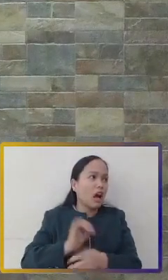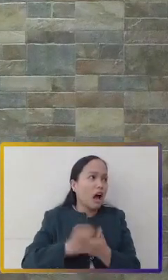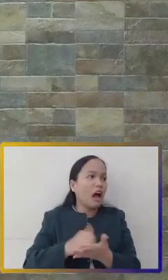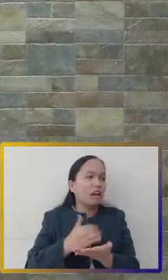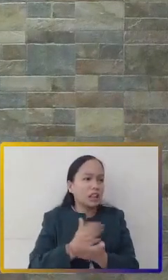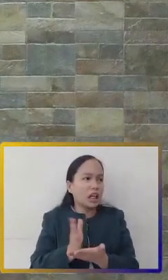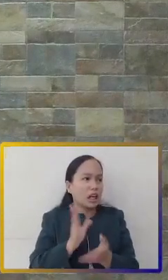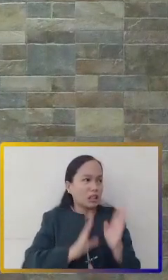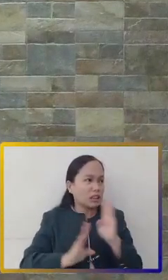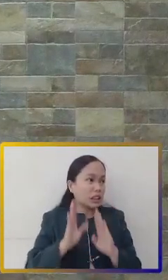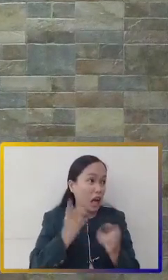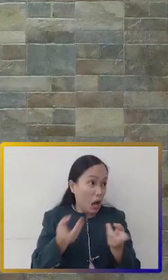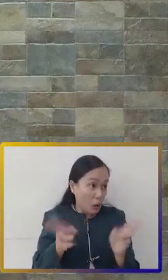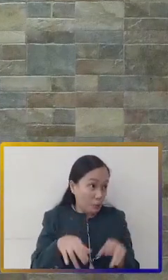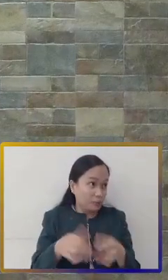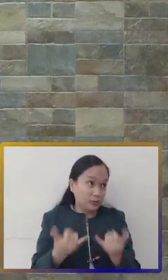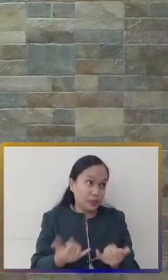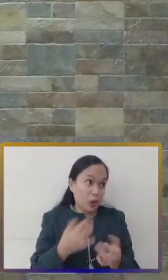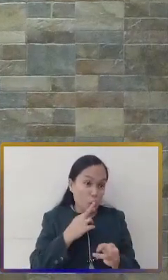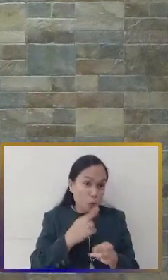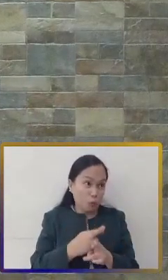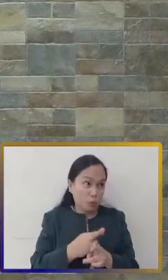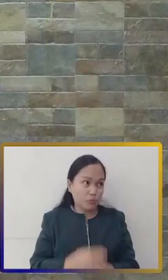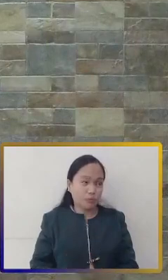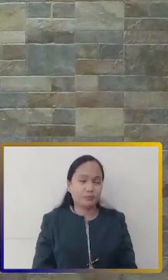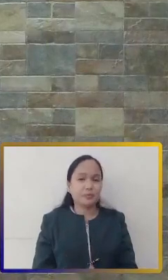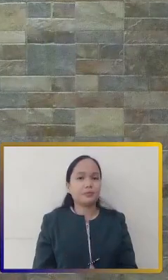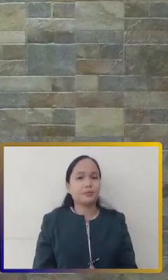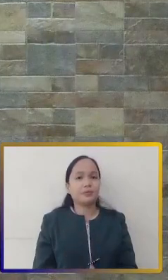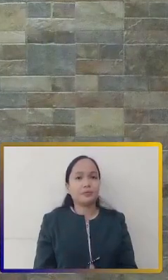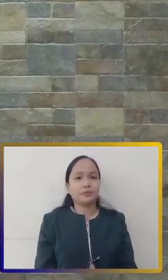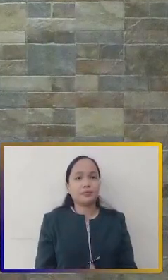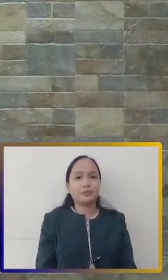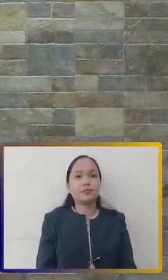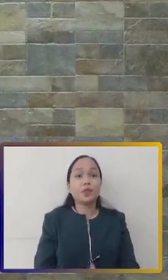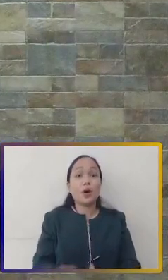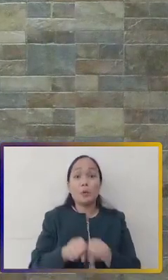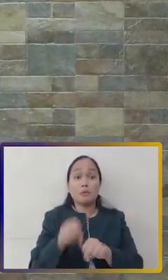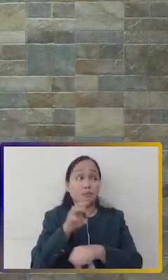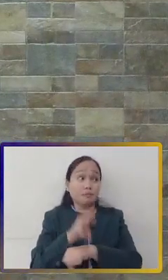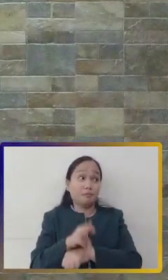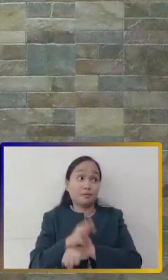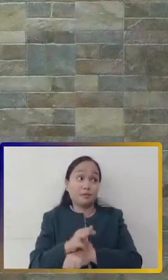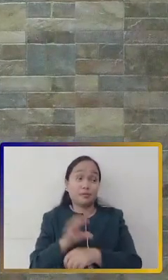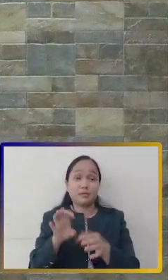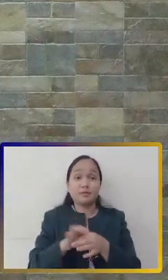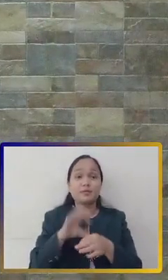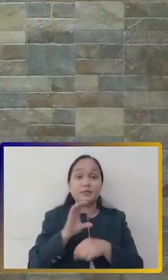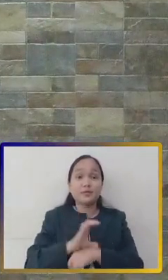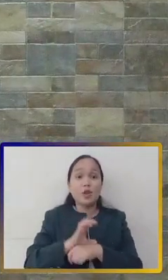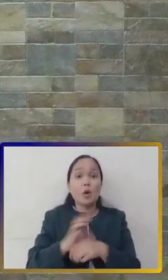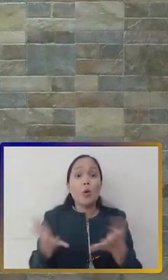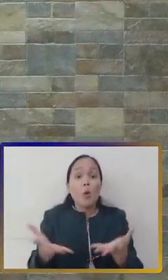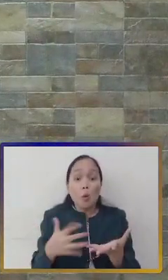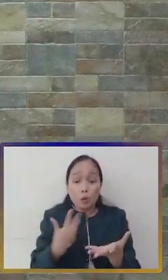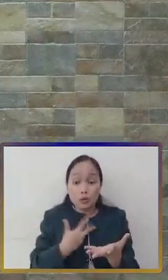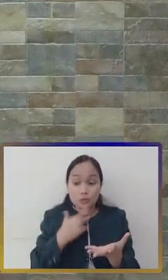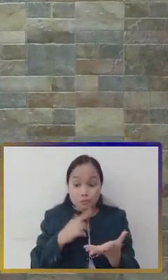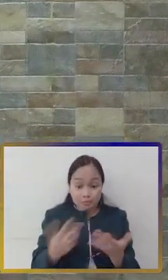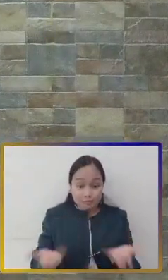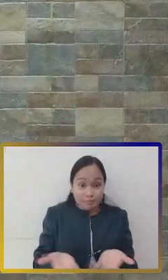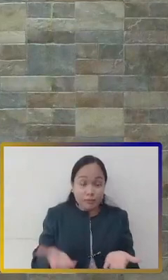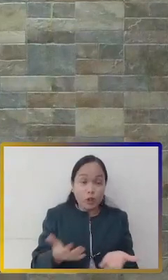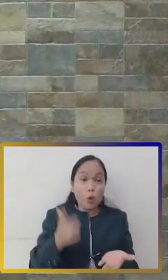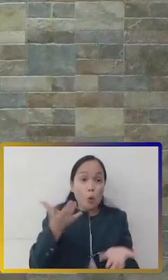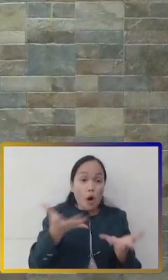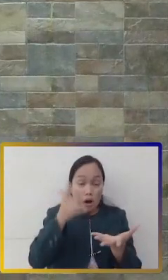Yan po ang realidad. Kaya nga po mga kapatid, the ministry, the church, the ministry of the church where we at, where God